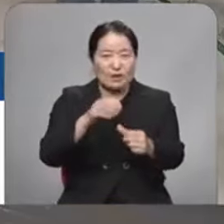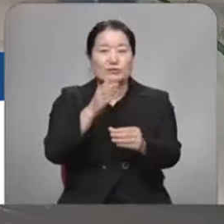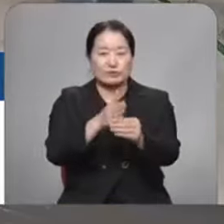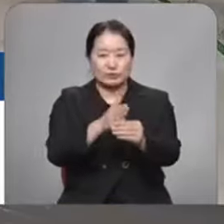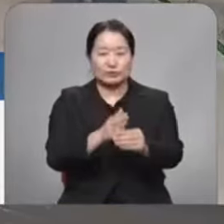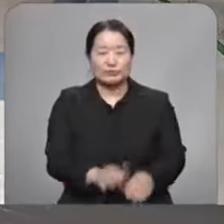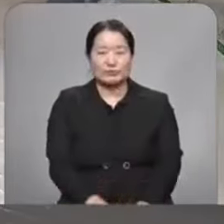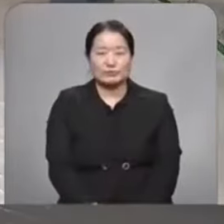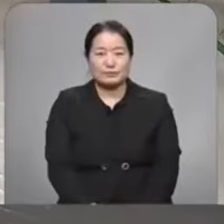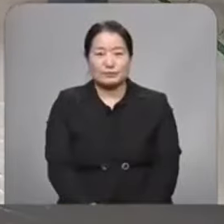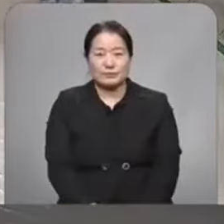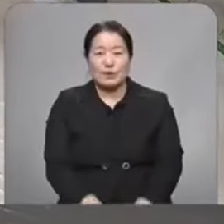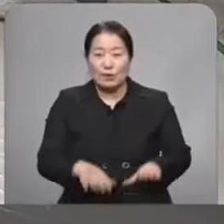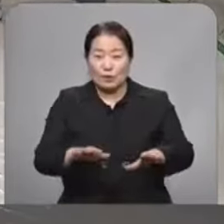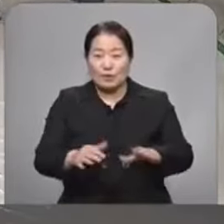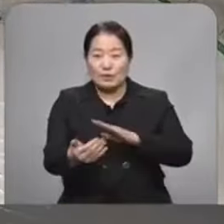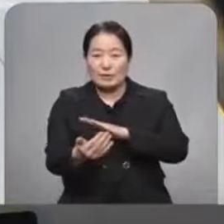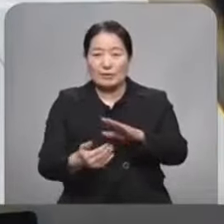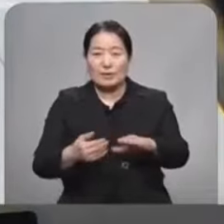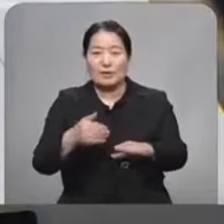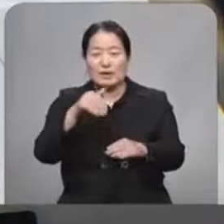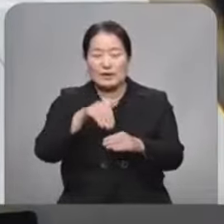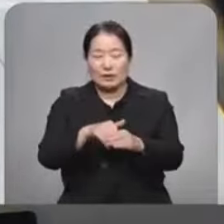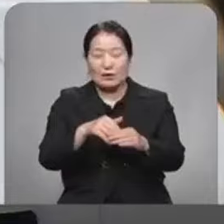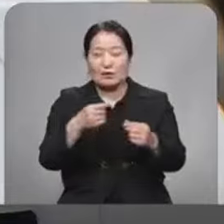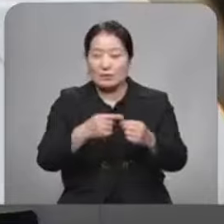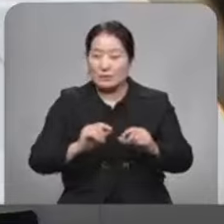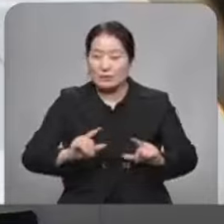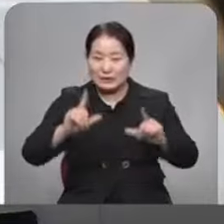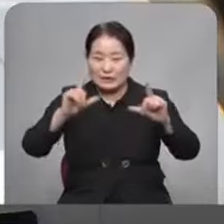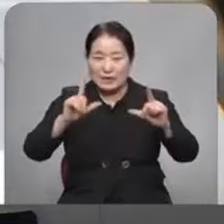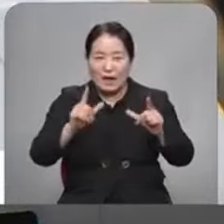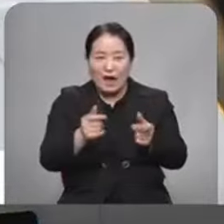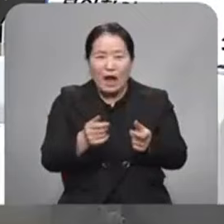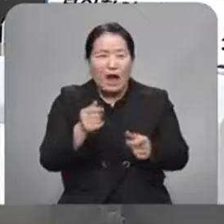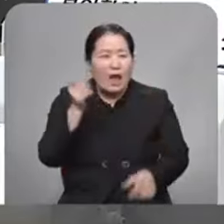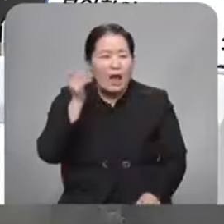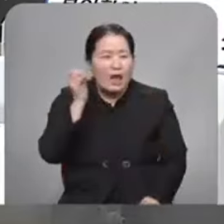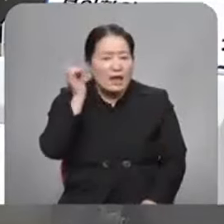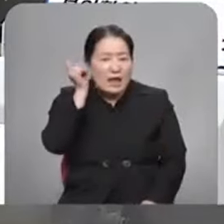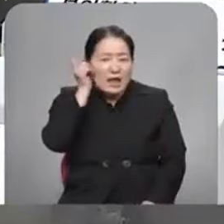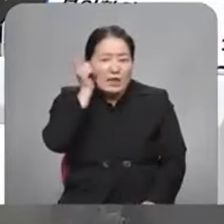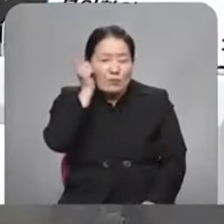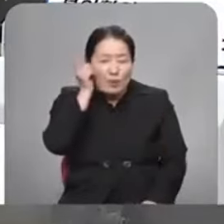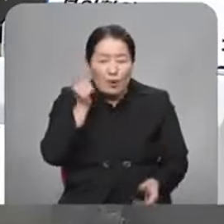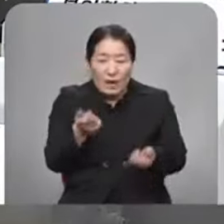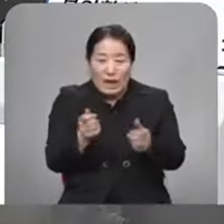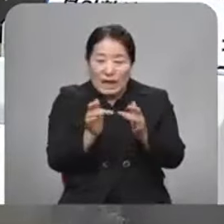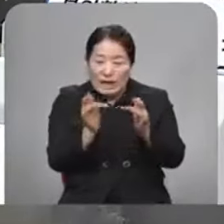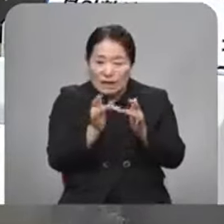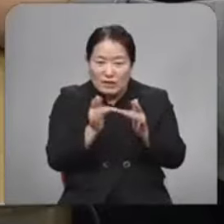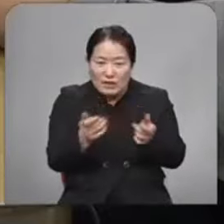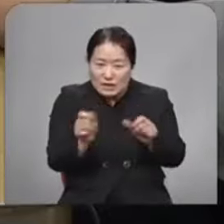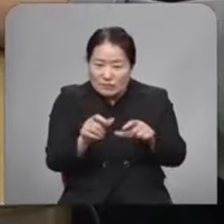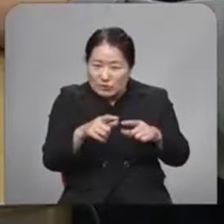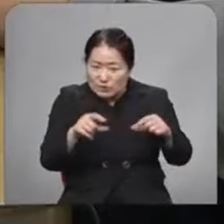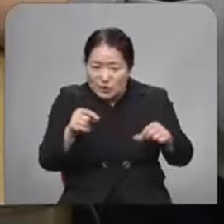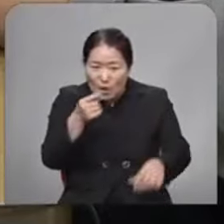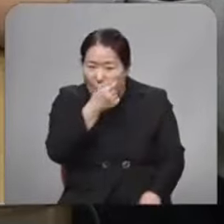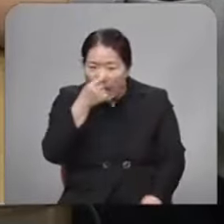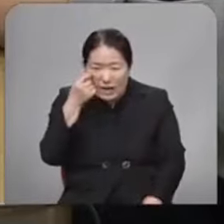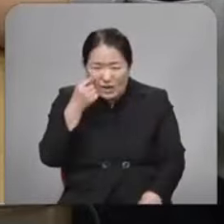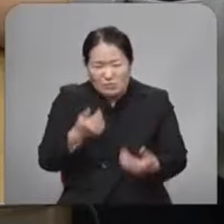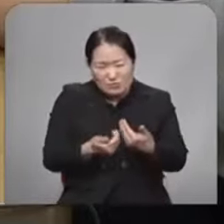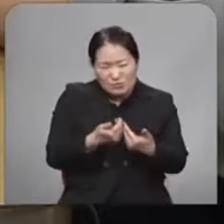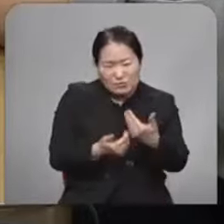있으니 투표 첫날 일부 투표소에선 모바일 신분증을 확인하는 과정에서 일부 혼란이 빚어지기도 했습니다 이번